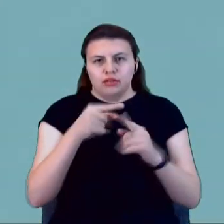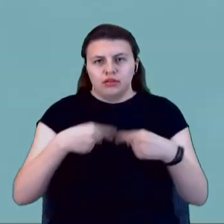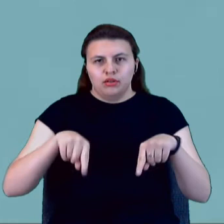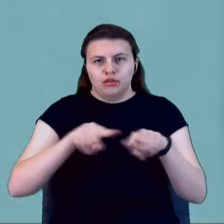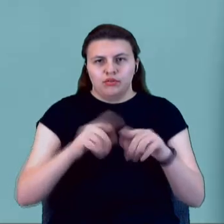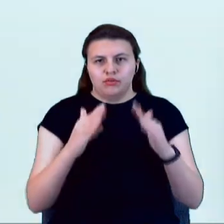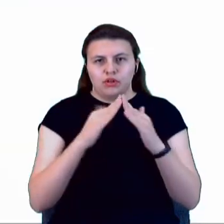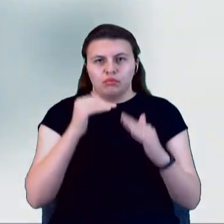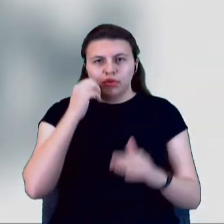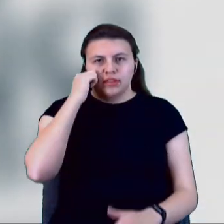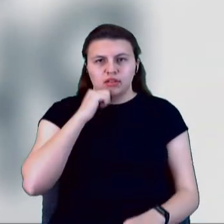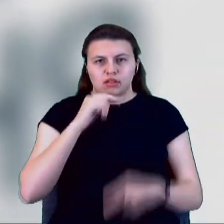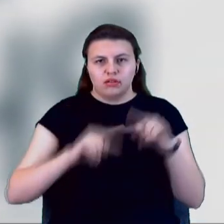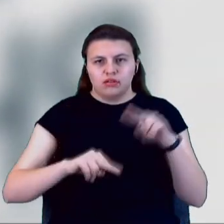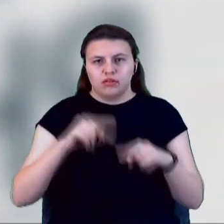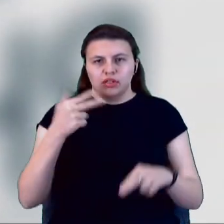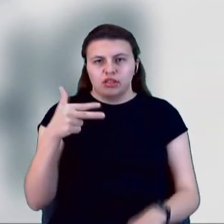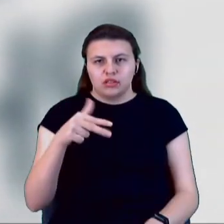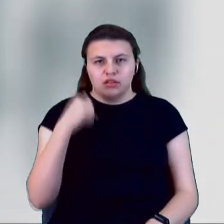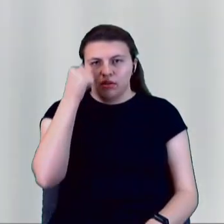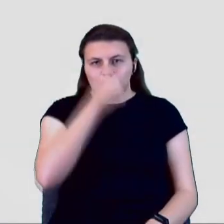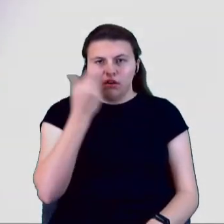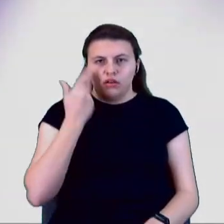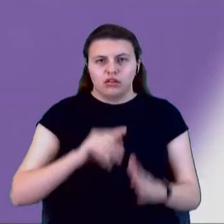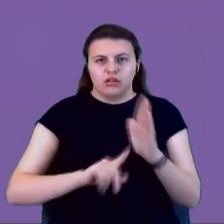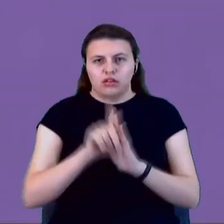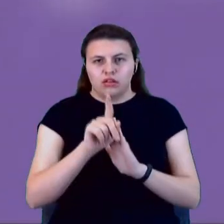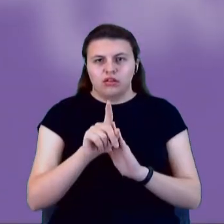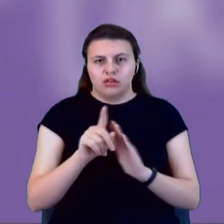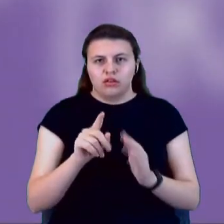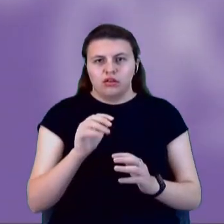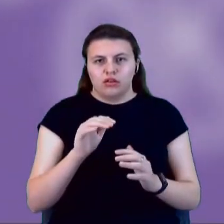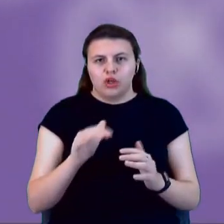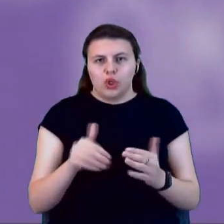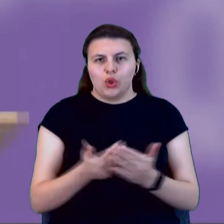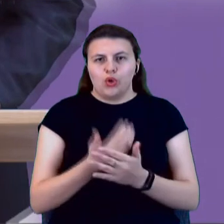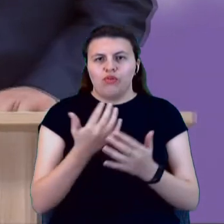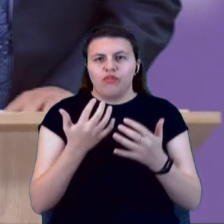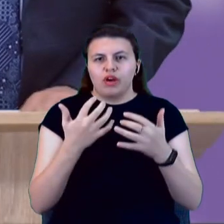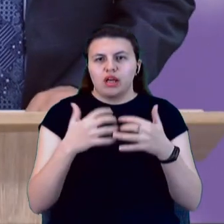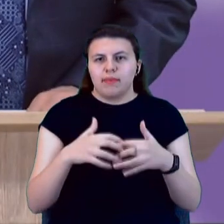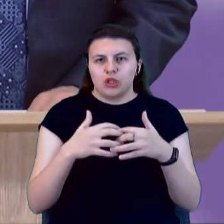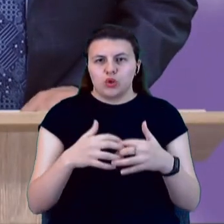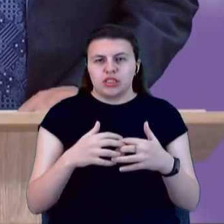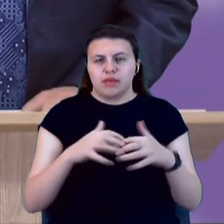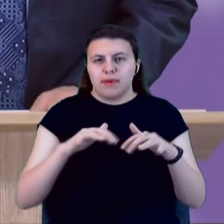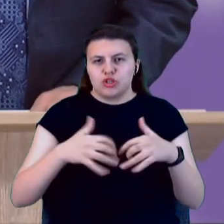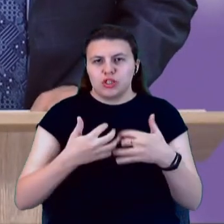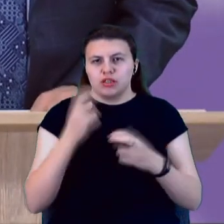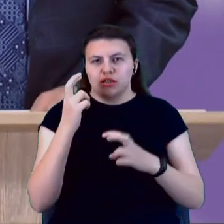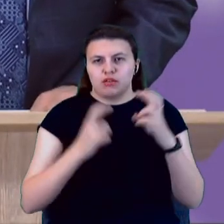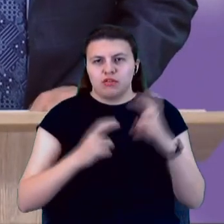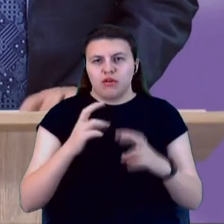старой застройки 30-х годов, когда начинал строиться Новокраматорский машиностроительный завод, в некоторых местах вообще не было